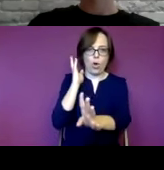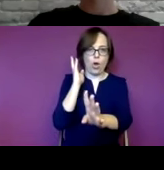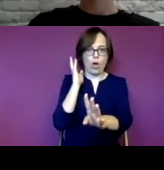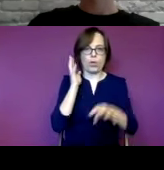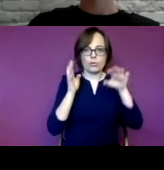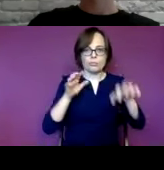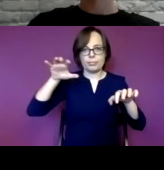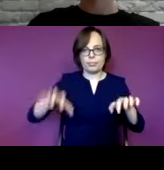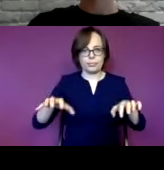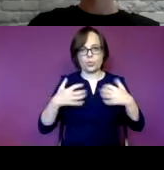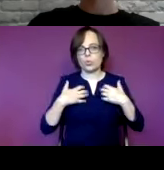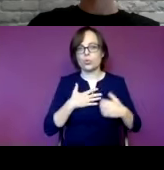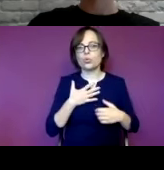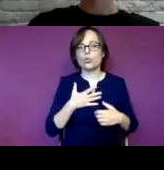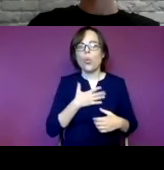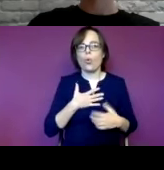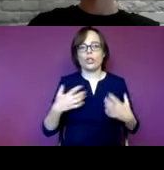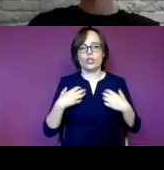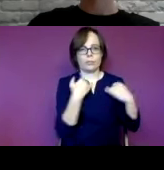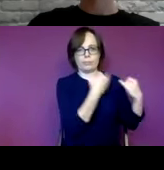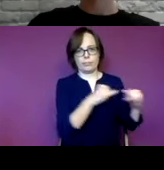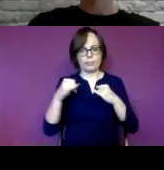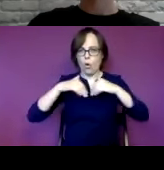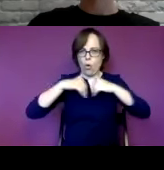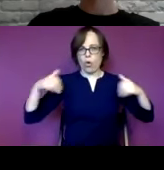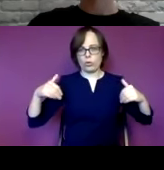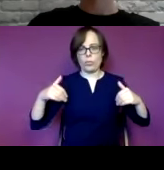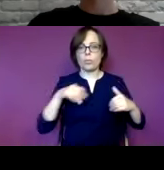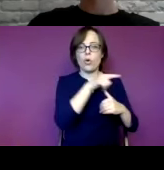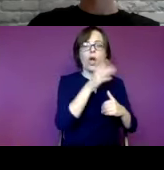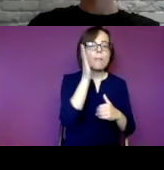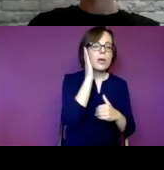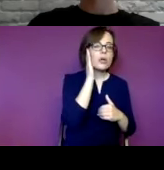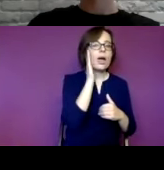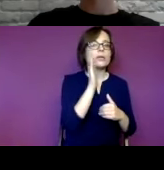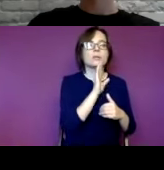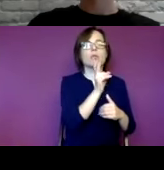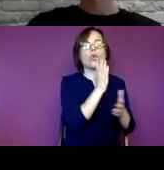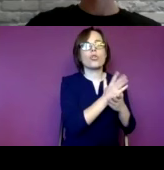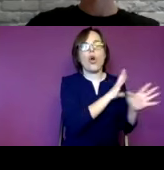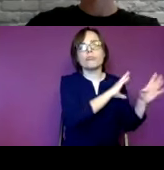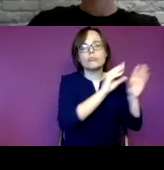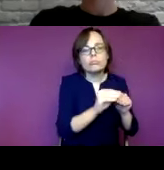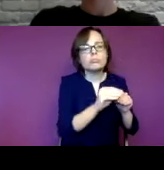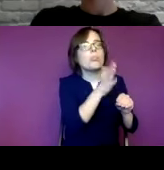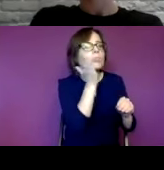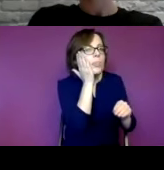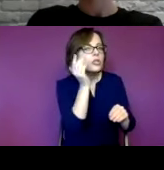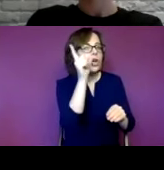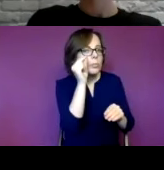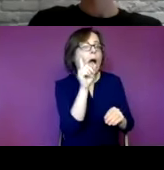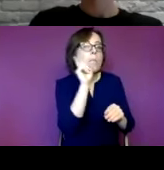te dwie rzeczywistości tych mieszkańców napływowych, którzy traktują wieś jednak przede wszystkim jako sypialnię, to właśnie